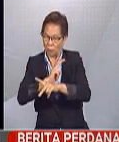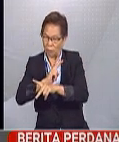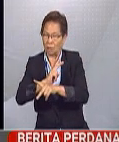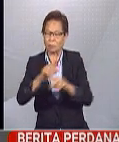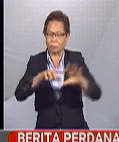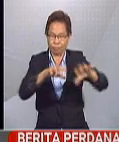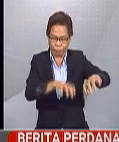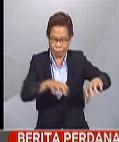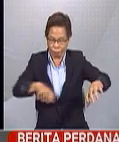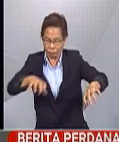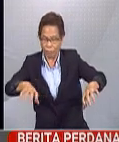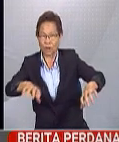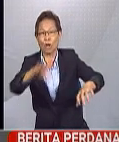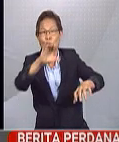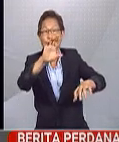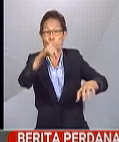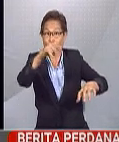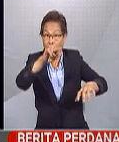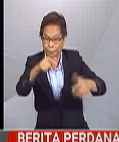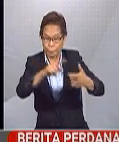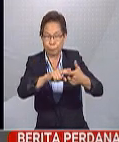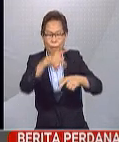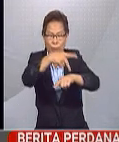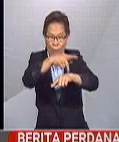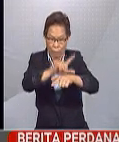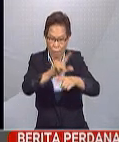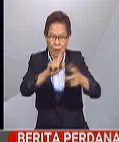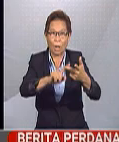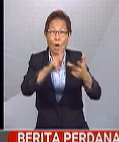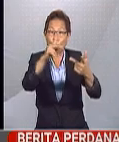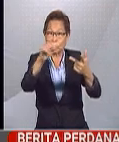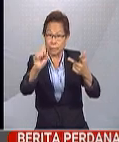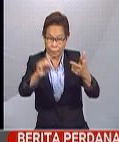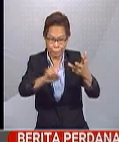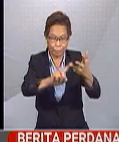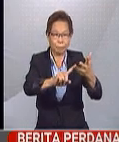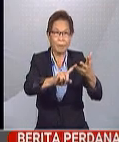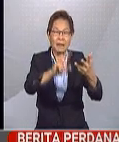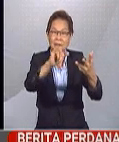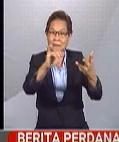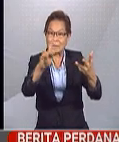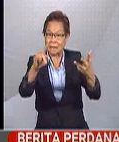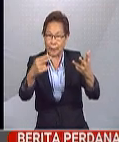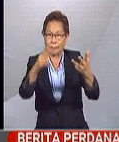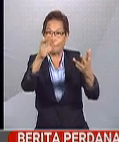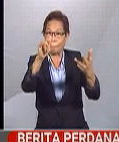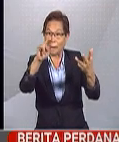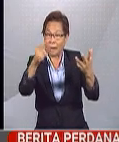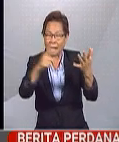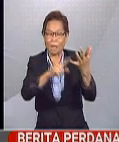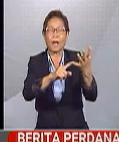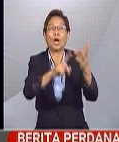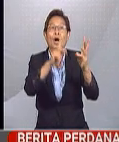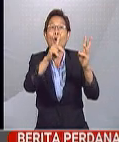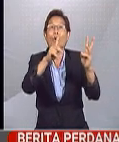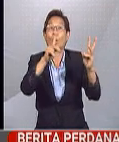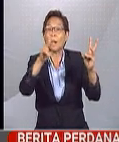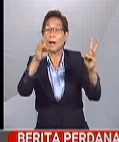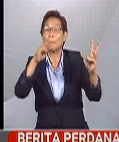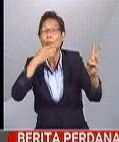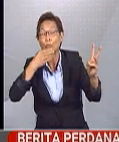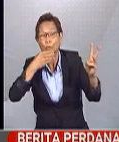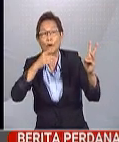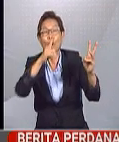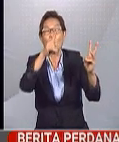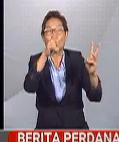yang terlibat adalah di Chuping, Pulau Langkawi, Kota Star, Sik, Baling, Kuala Muda, Kulim, Hulu